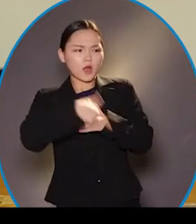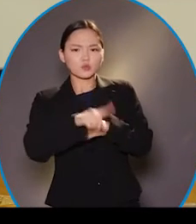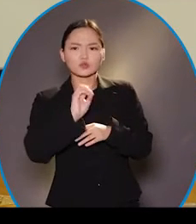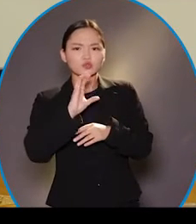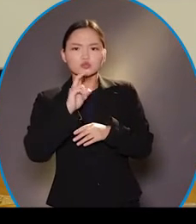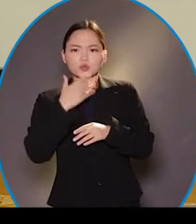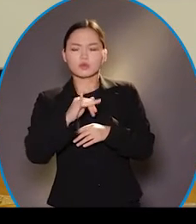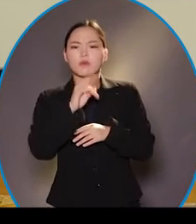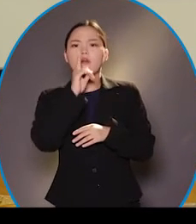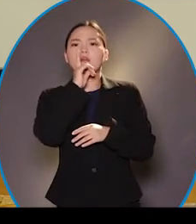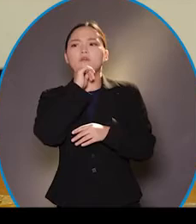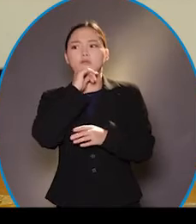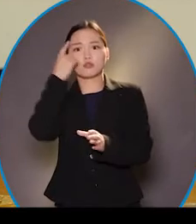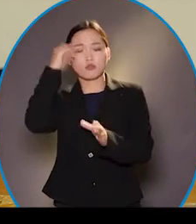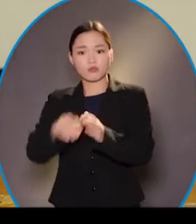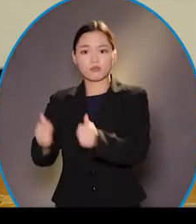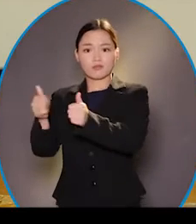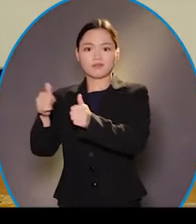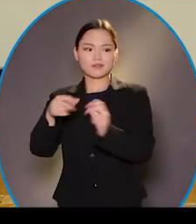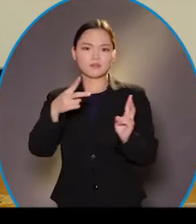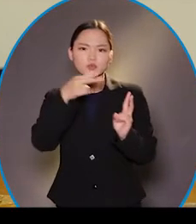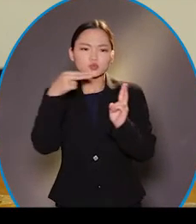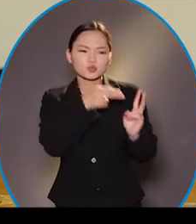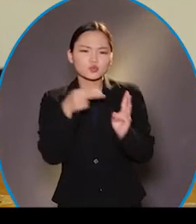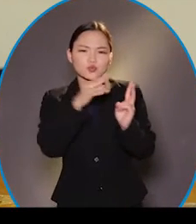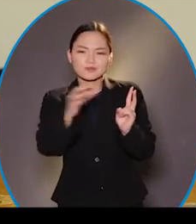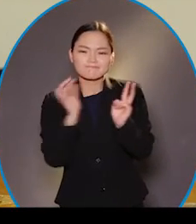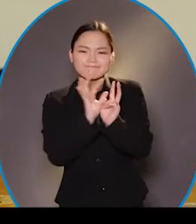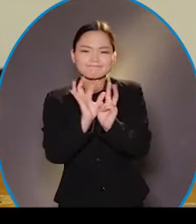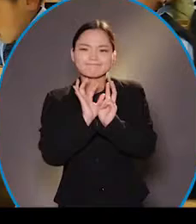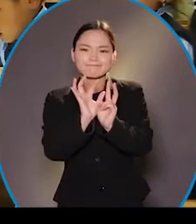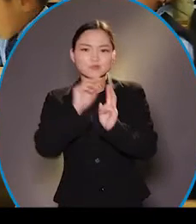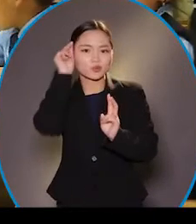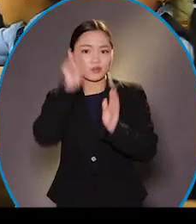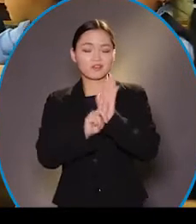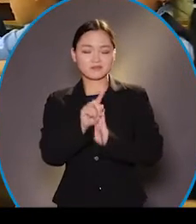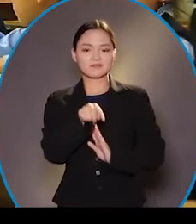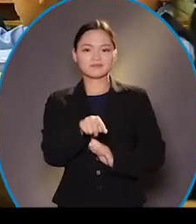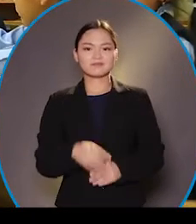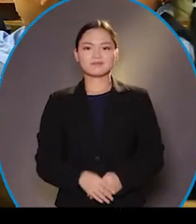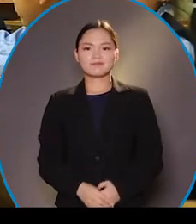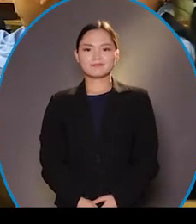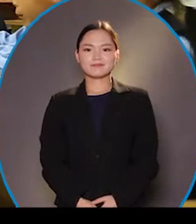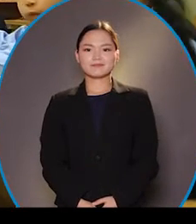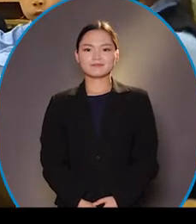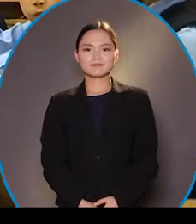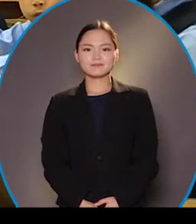байна гэдгийг ойлгоод тухайн хоёр хүүхдэд маань туслаад ингээд хамтраад суралцаад эхэлсэн.